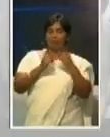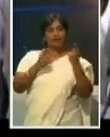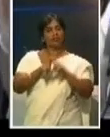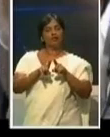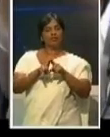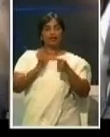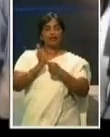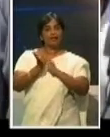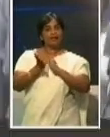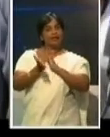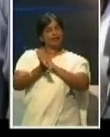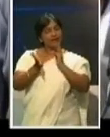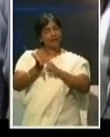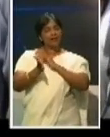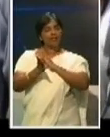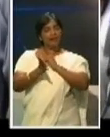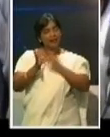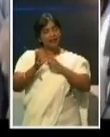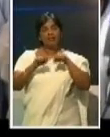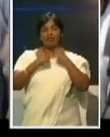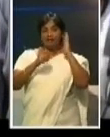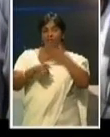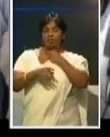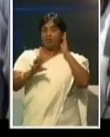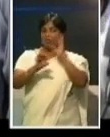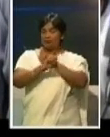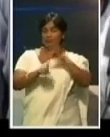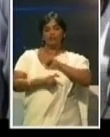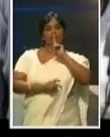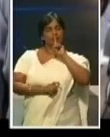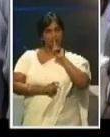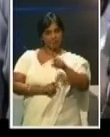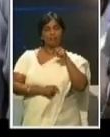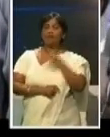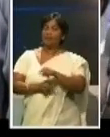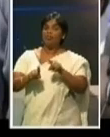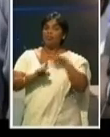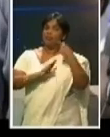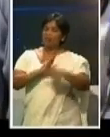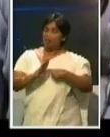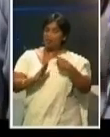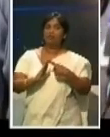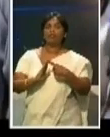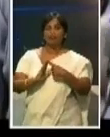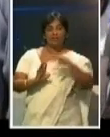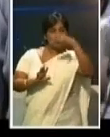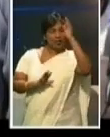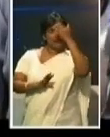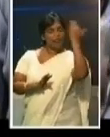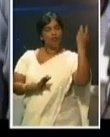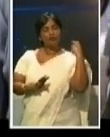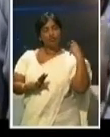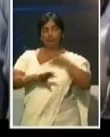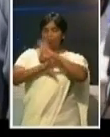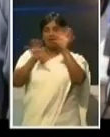වගේම TNA සංවිධානයේ පච ප්‍රචාරවලට රැවටිච්ච ජනයාට අපි ආරාධනා කරනවා. මේ අපේ මාතෘභූමිය. මේක සිංහල, දෙමළ,